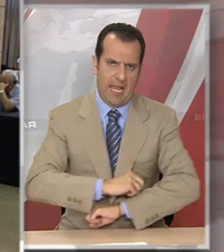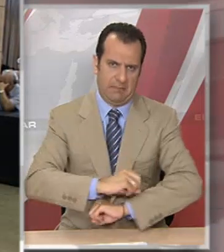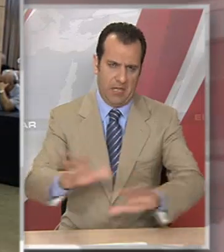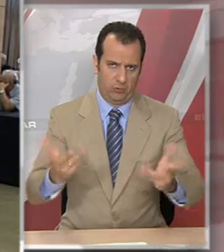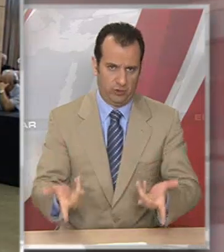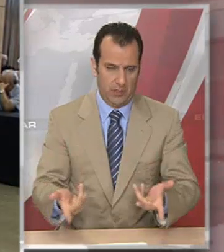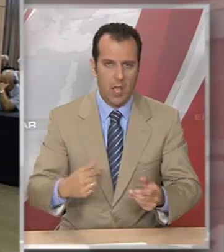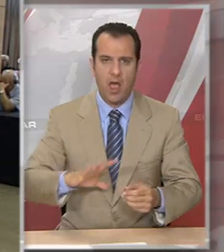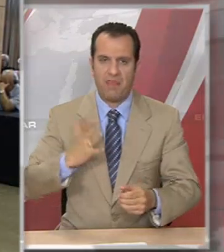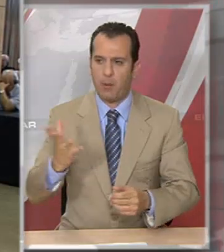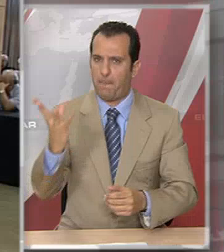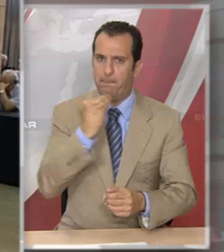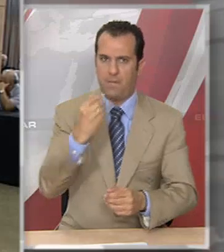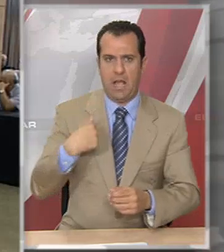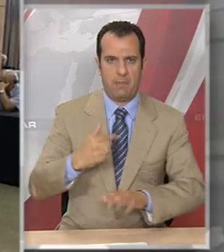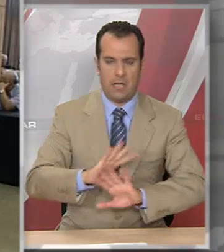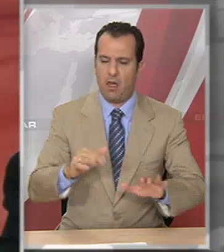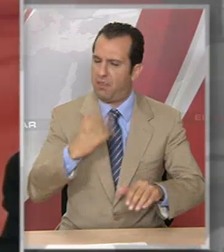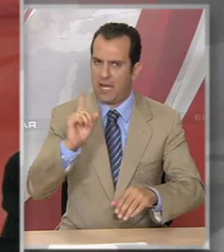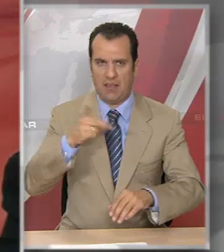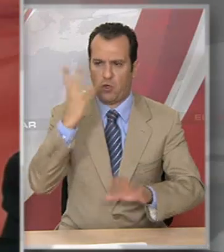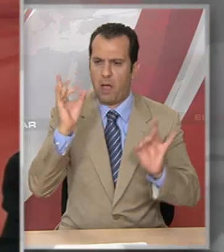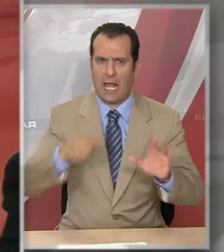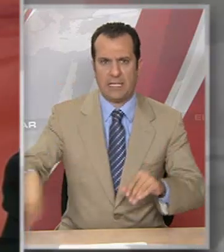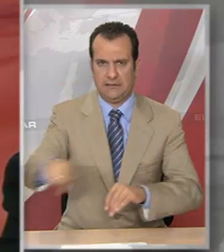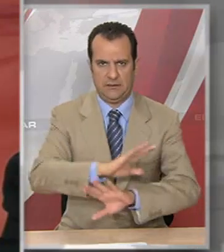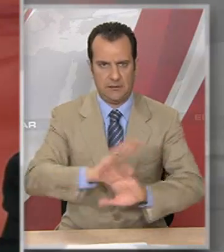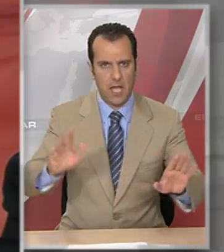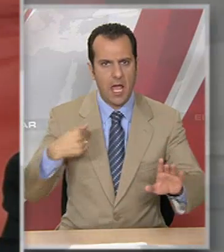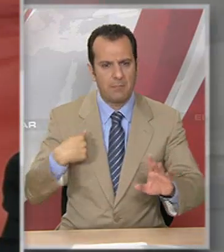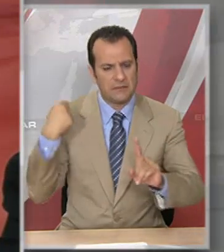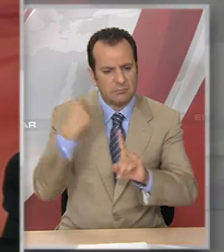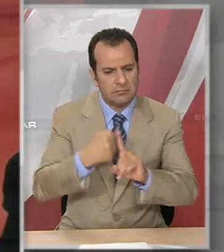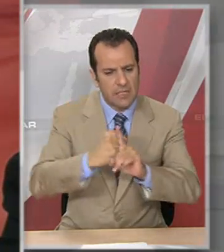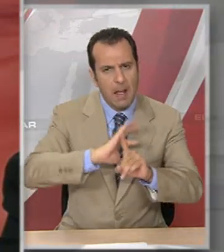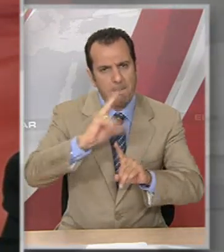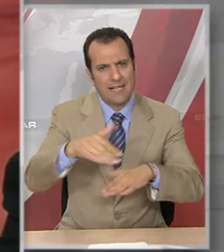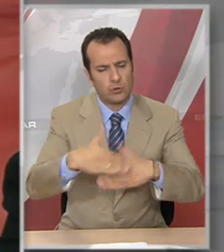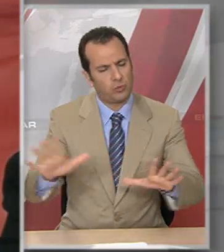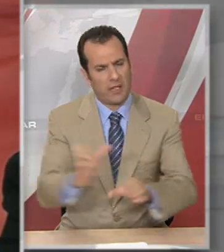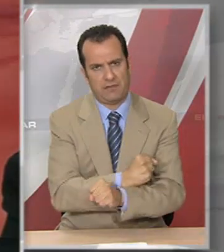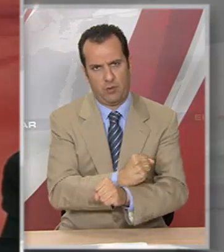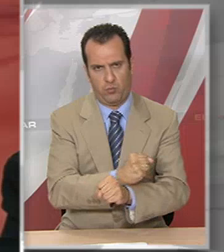μπορούν να μας φημώσουν. Κανένας δεν μπορεί να μας φημώσει. Και θα δώσουμε τη μάχη μέχρι το τέλος και θα νικήσουμε.